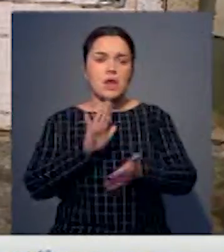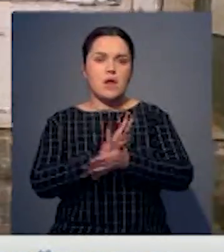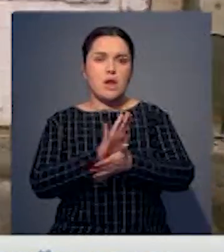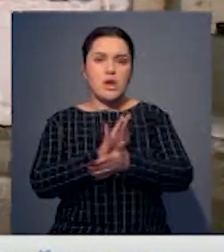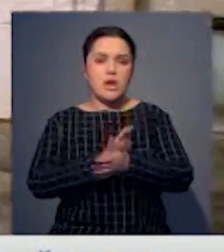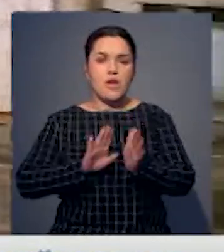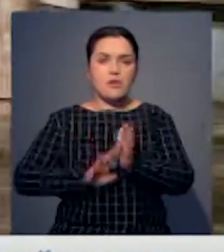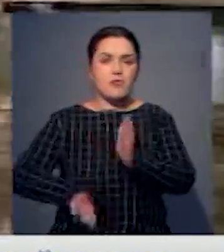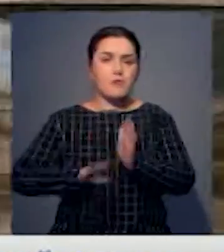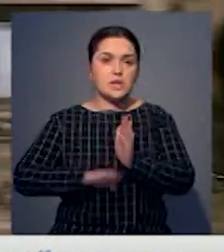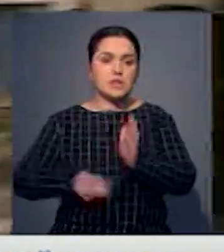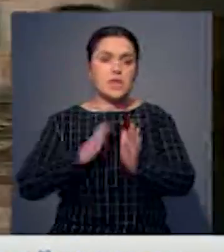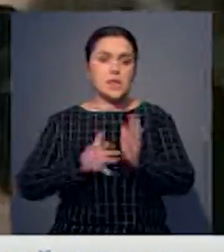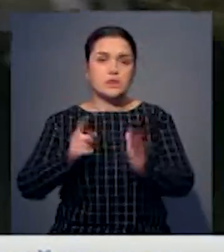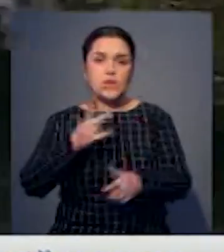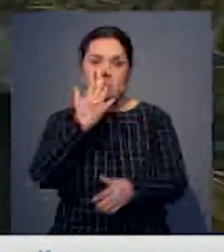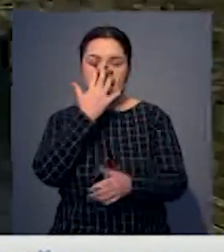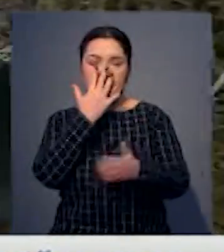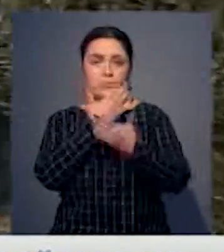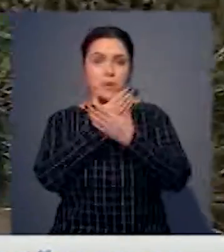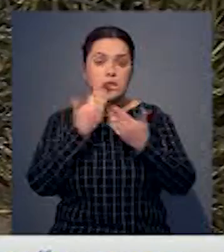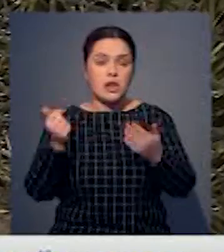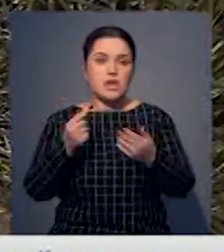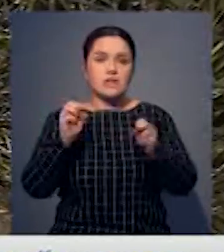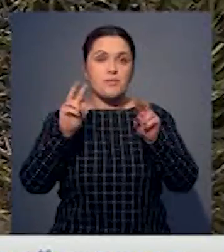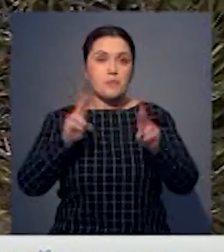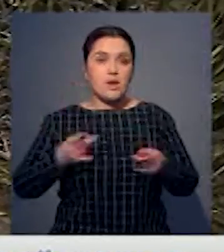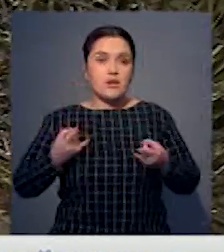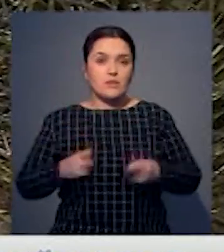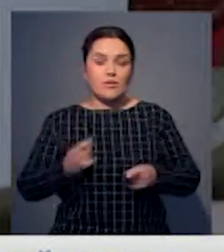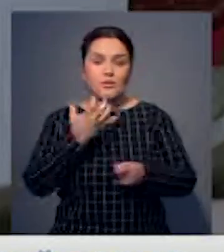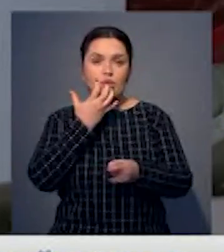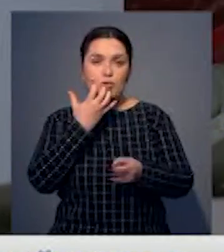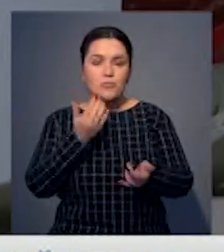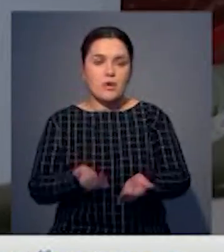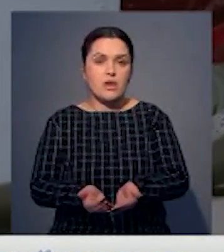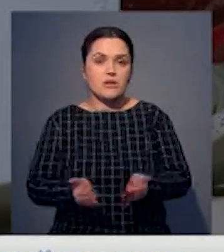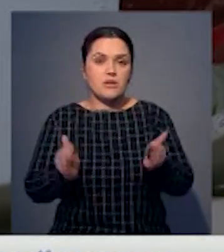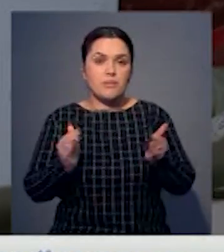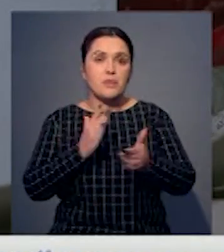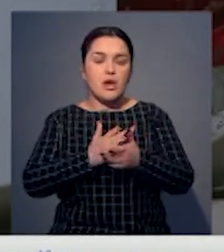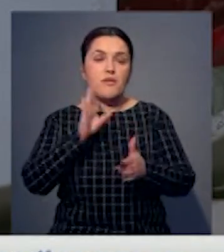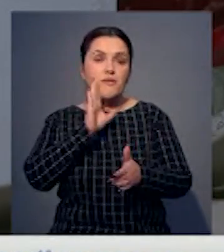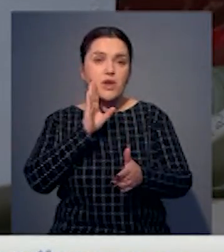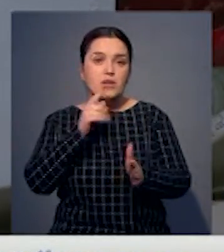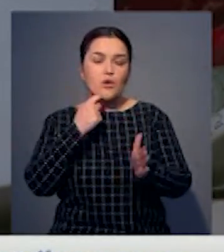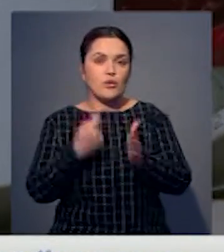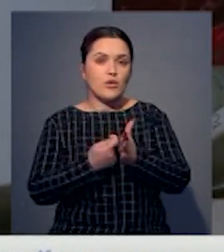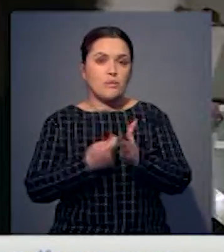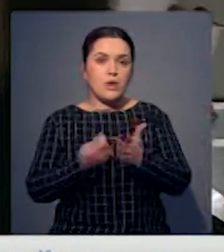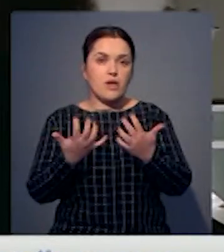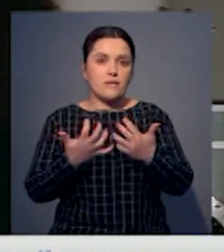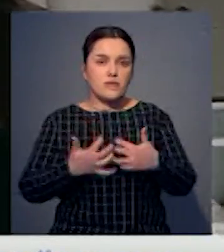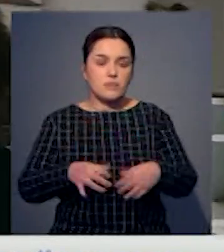оставляя запаха. Гнезда, где рождаются крольчата, снабжены температурным датчиком и обогревом. Вода и корм будущим мамам подаются